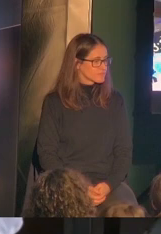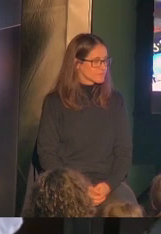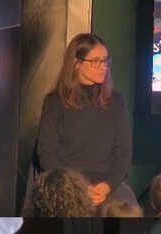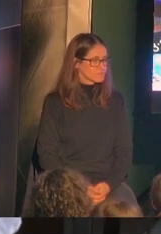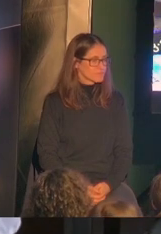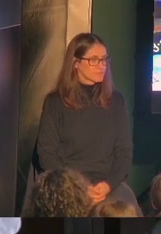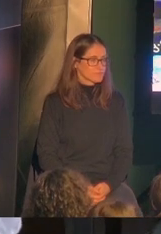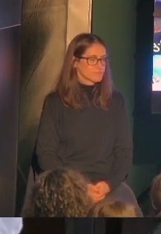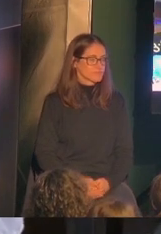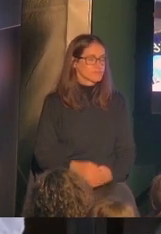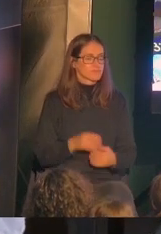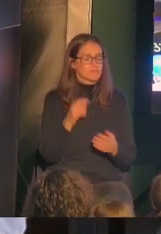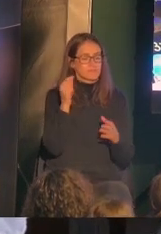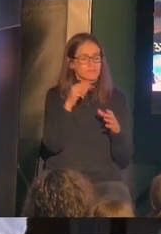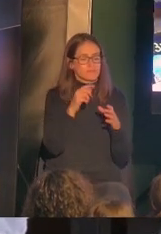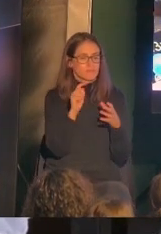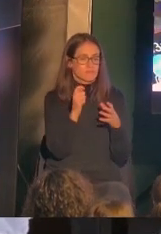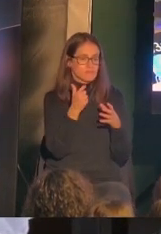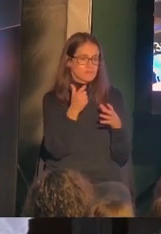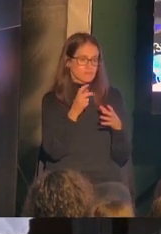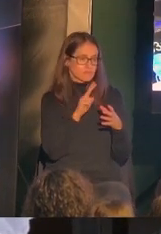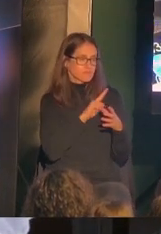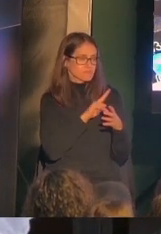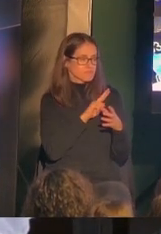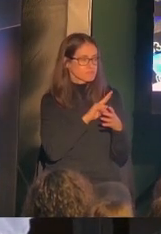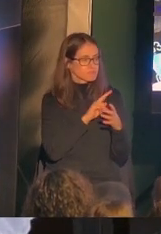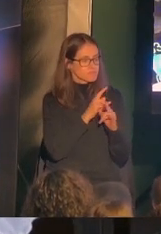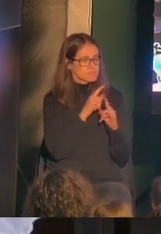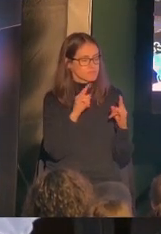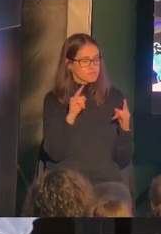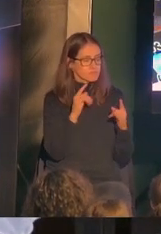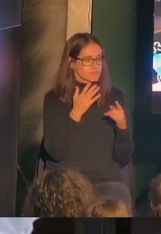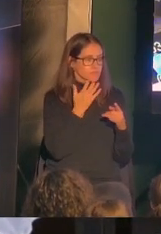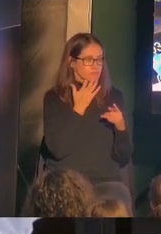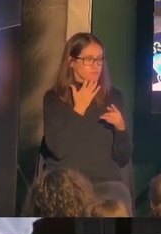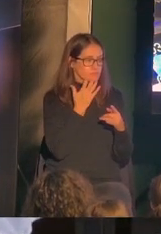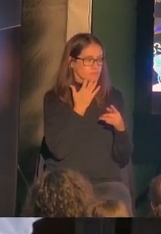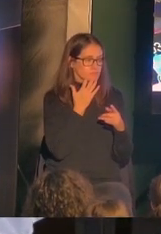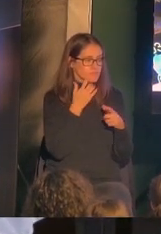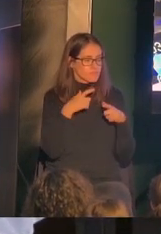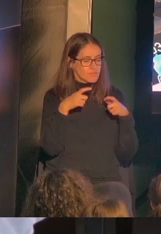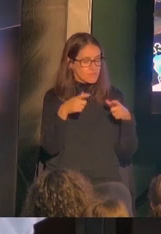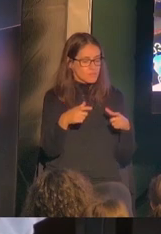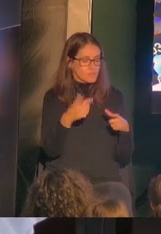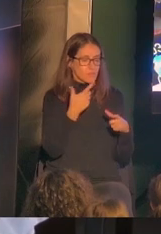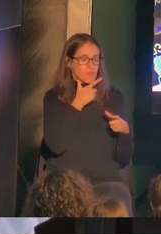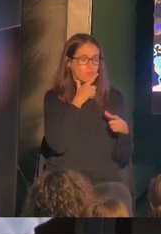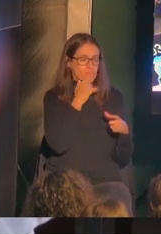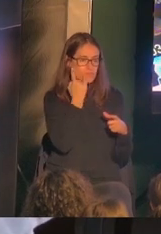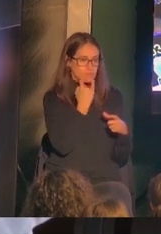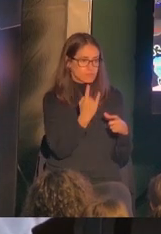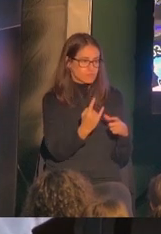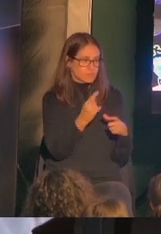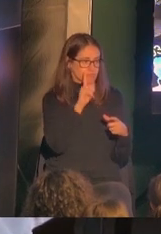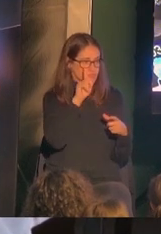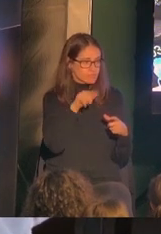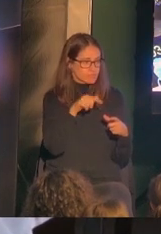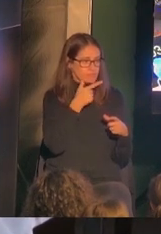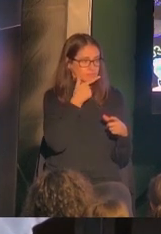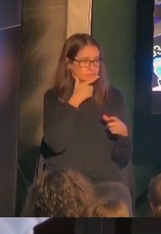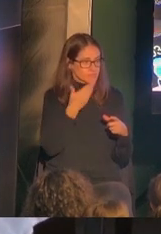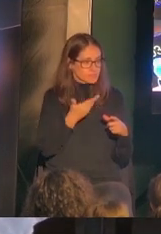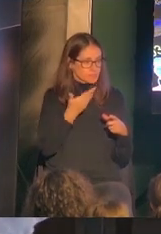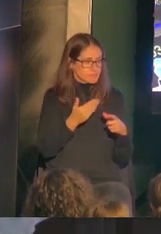Donar-li un toc de verd. Vale? Considero que quan fem un postre també els colors són